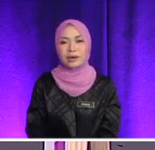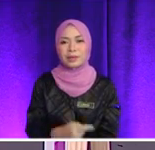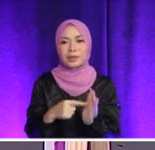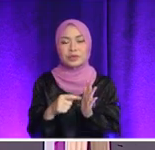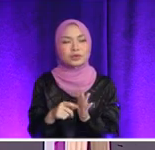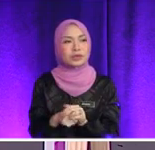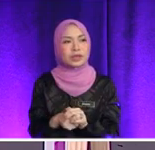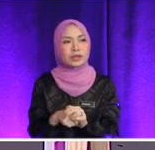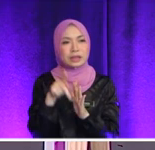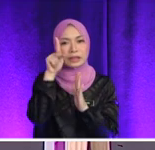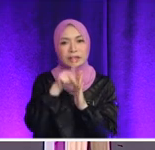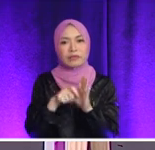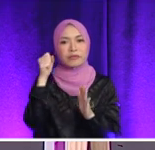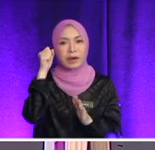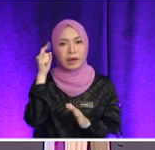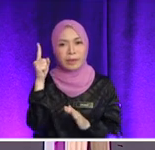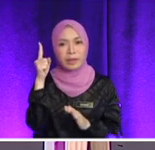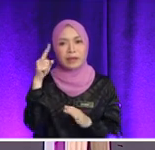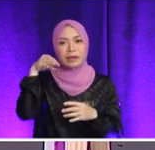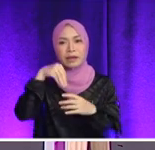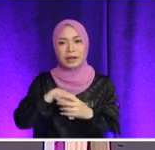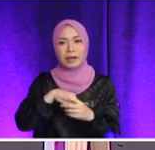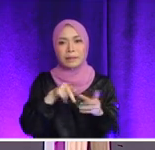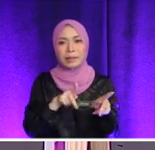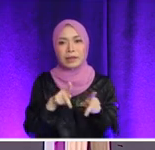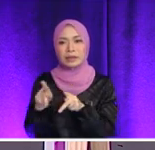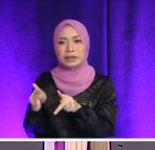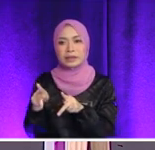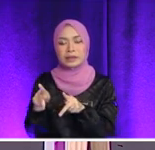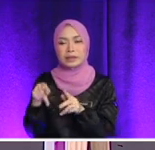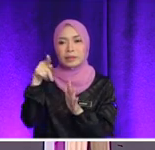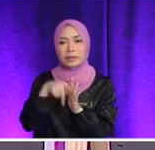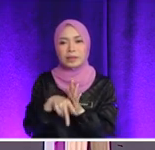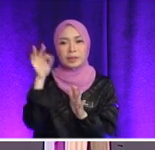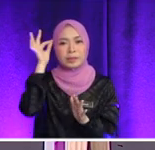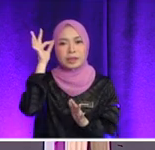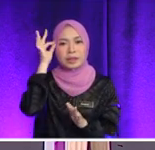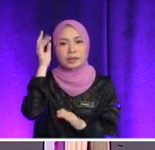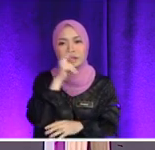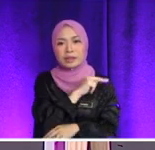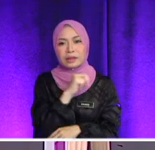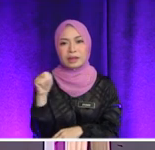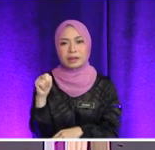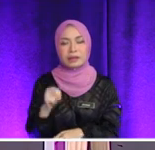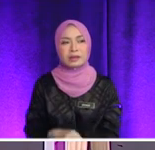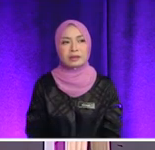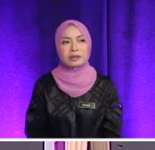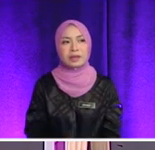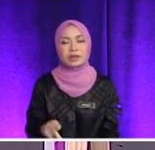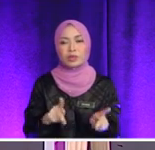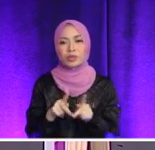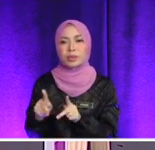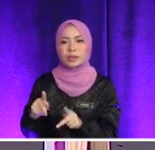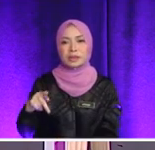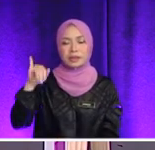menggunakan foto pemikiran atau foto Ayu sendiri ini sejajar dengan konsep qsm yaitu